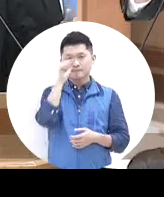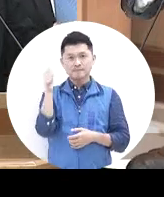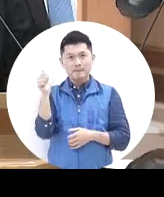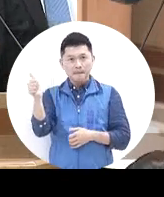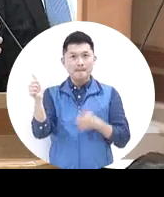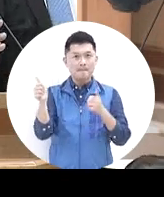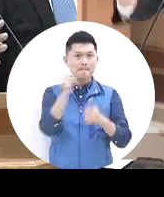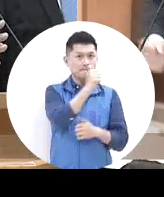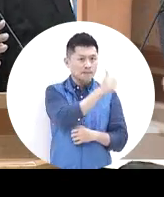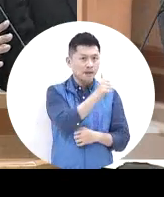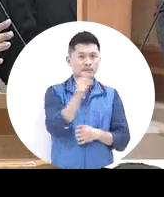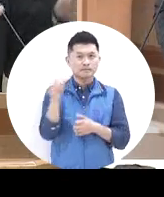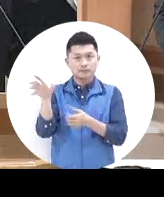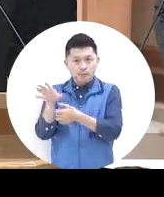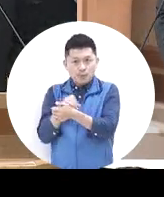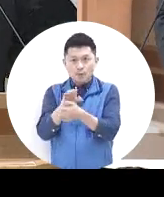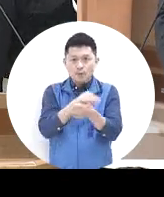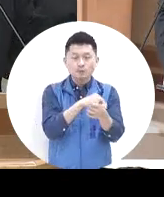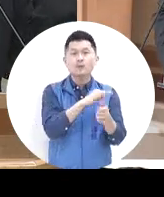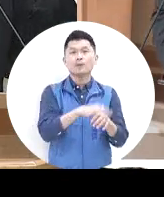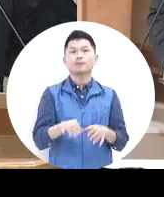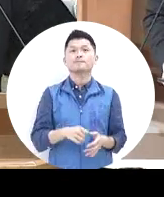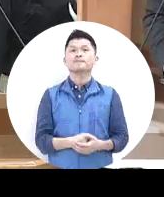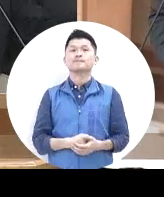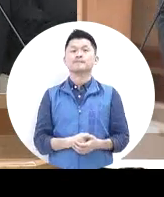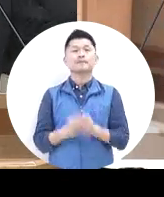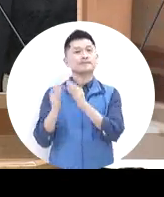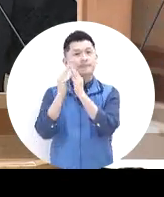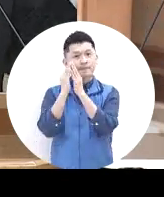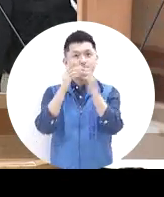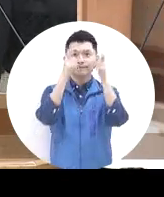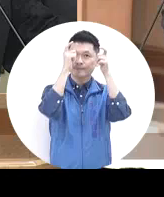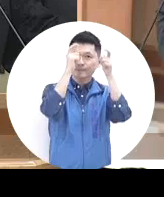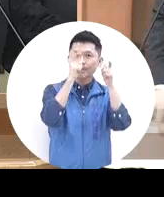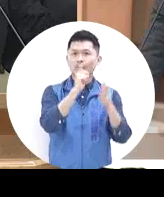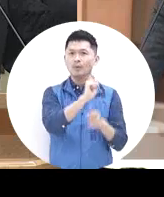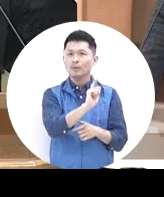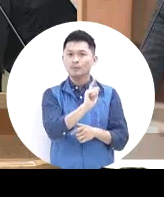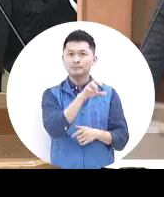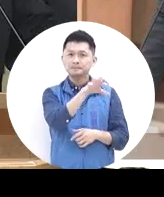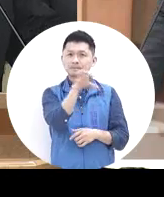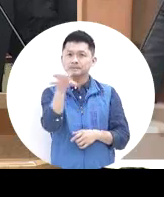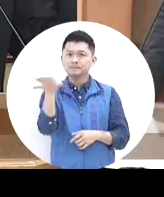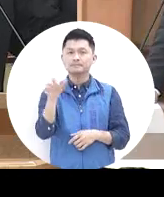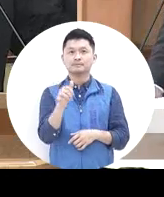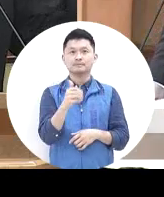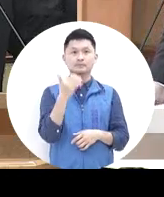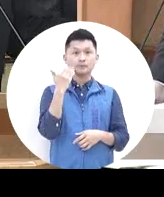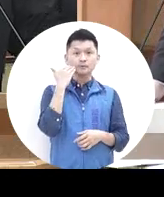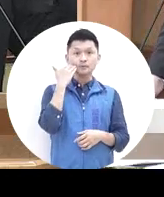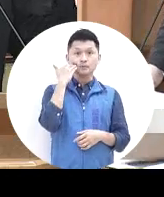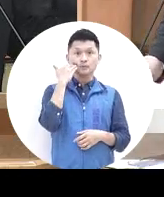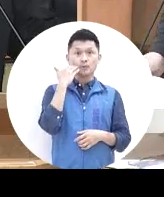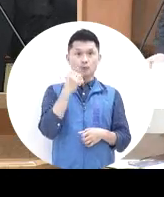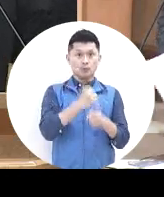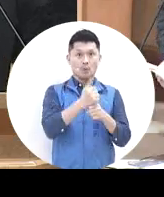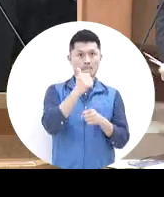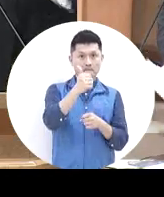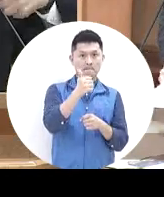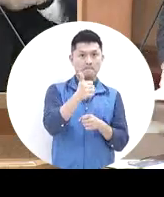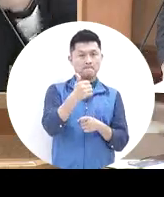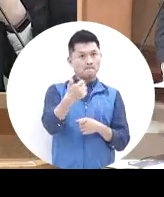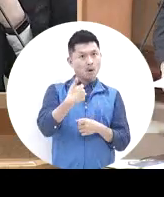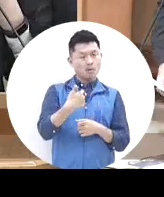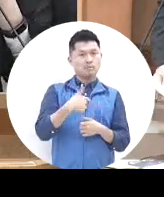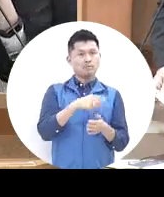处我们就吸收过来。 乖，桃园也好，高雄也好， 对， 各地方只要是长处的，我们把人家的好处吸收起